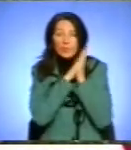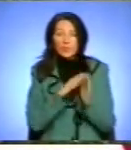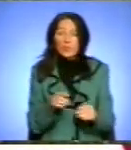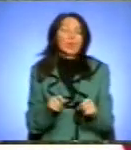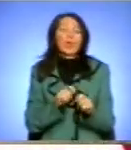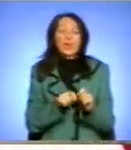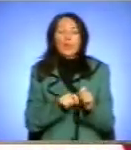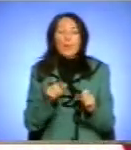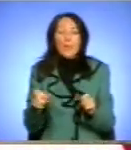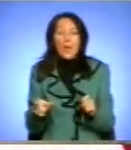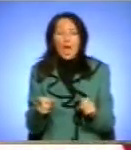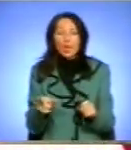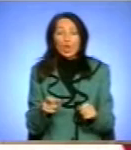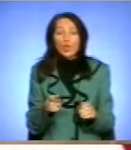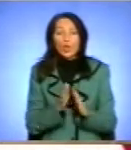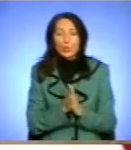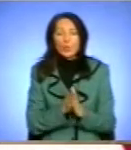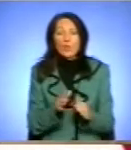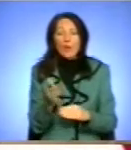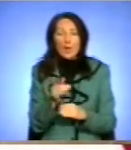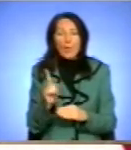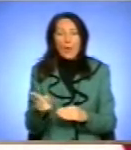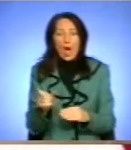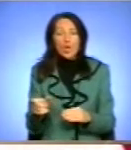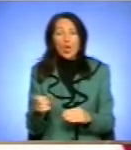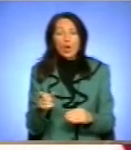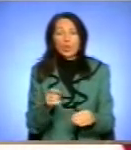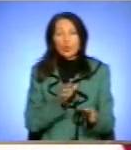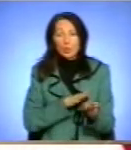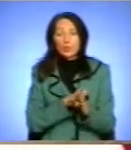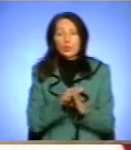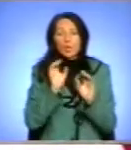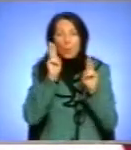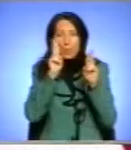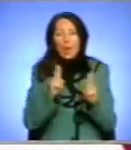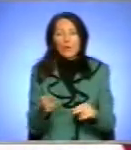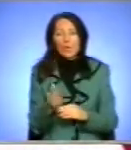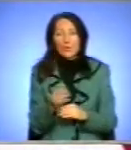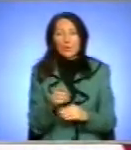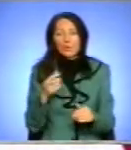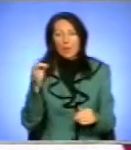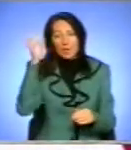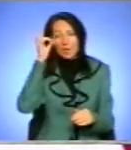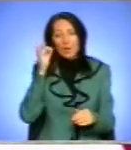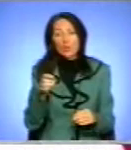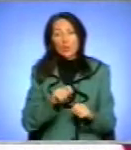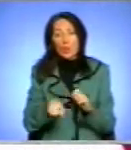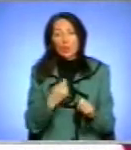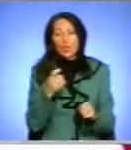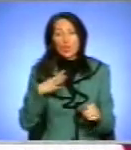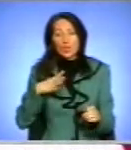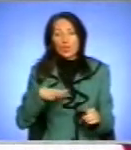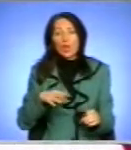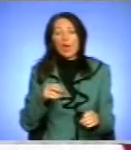Андрій Об'єщик закликав усіх рибалок-любителів дотримуватися правил рибальства і нагадав, що на порушників чекає адміністративна відповідальність